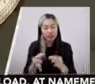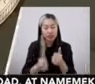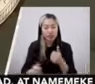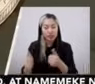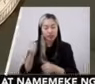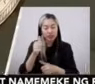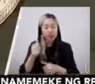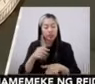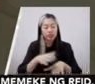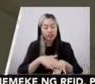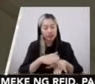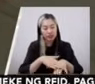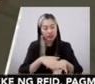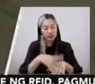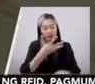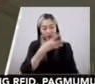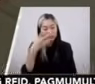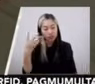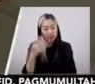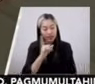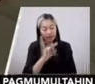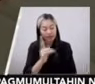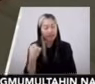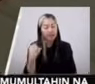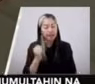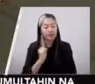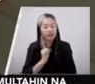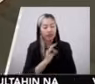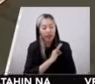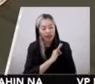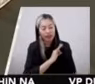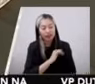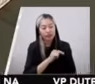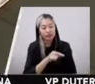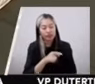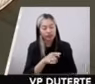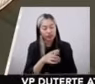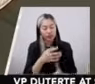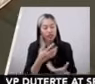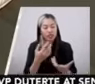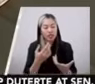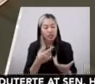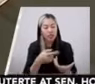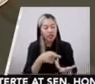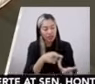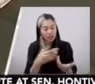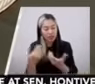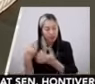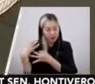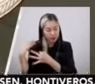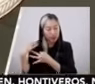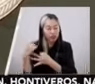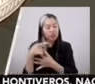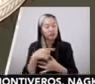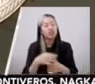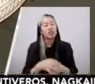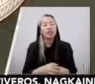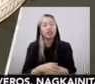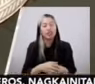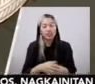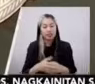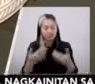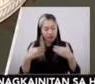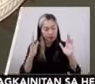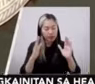na sangkot sa pagtakas umano ni Guo, lumantad na sila at magsabi ng totoo. Kung hindi ay personal na titiyakin daw niya na